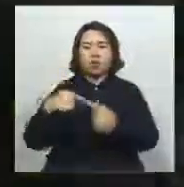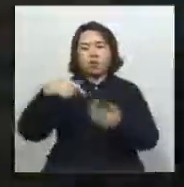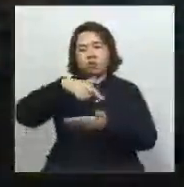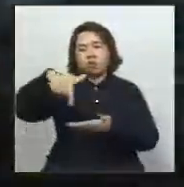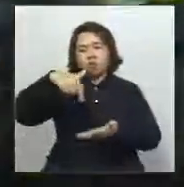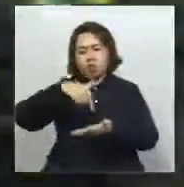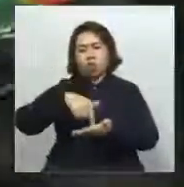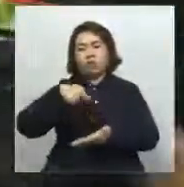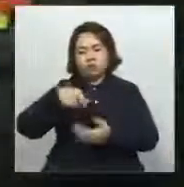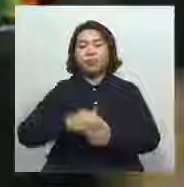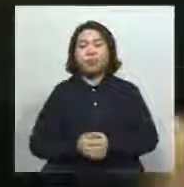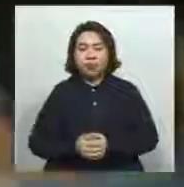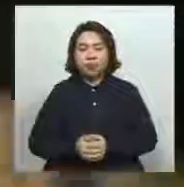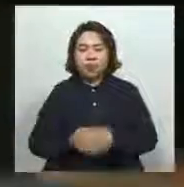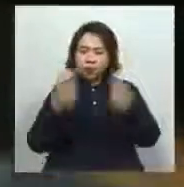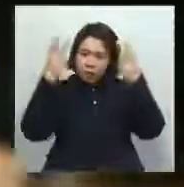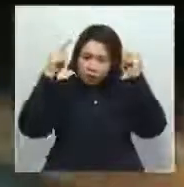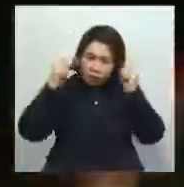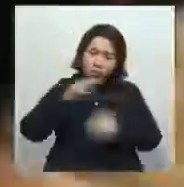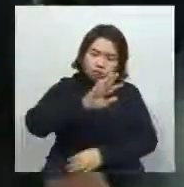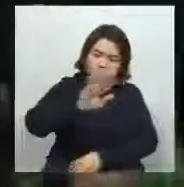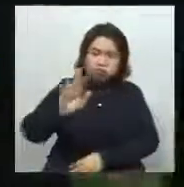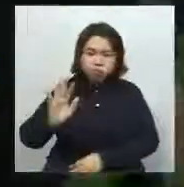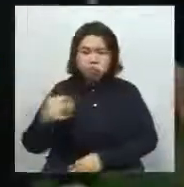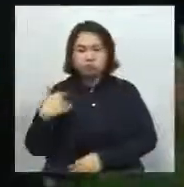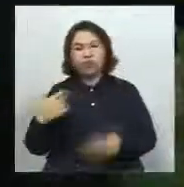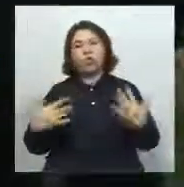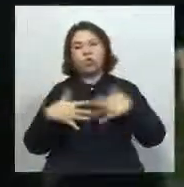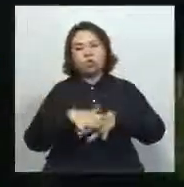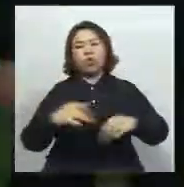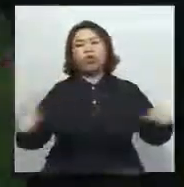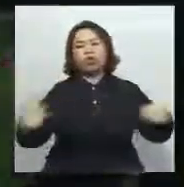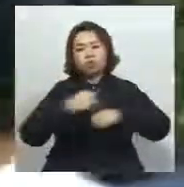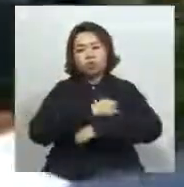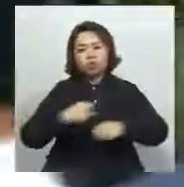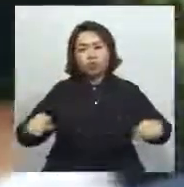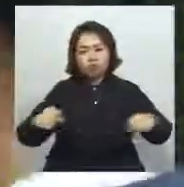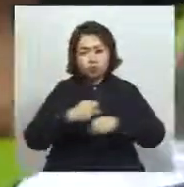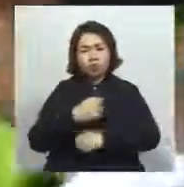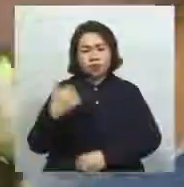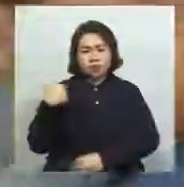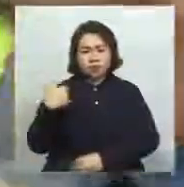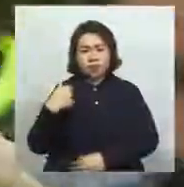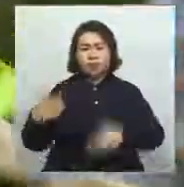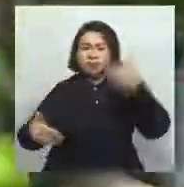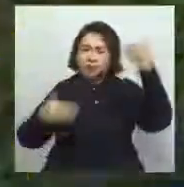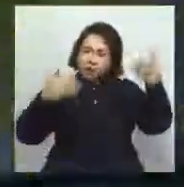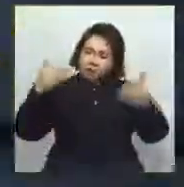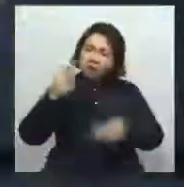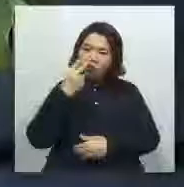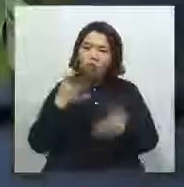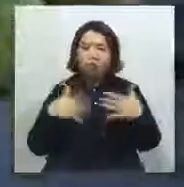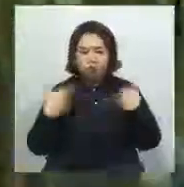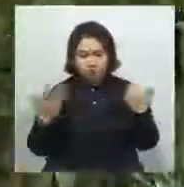มพินีนายกรัฐมนตรีไปทักทายค่ะแล้วก็ยังไปร่วมออกกำลังกายกับประชาชนอีกด้วยนะคะบรรยากาศก็คึกคัก